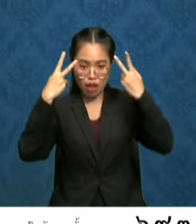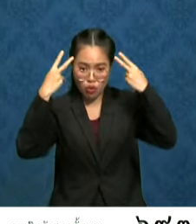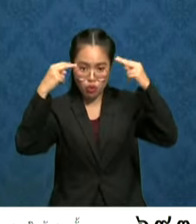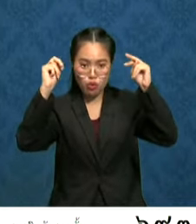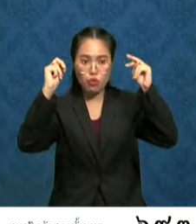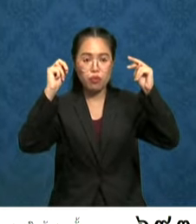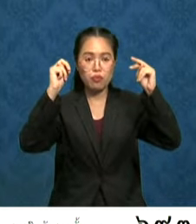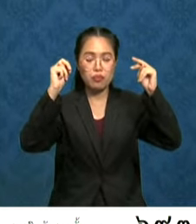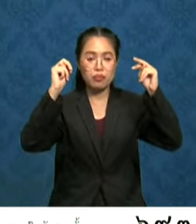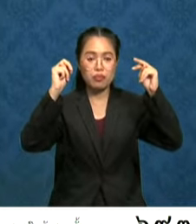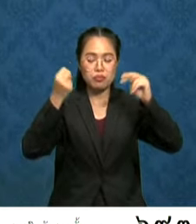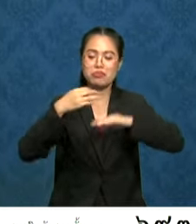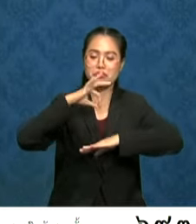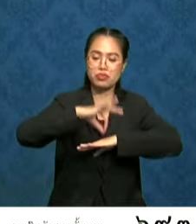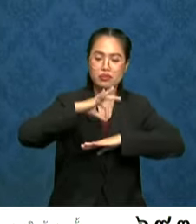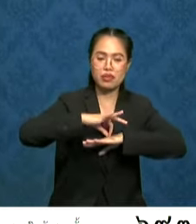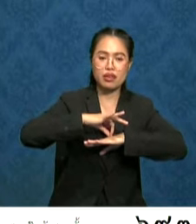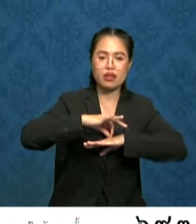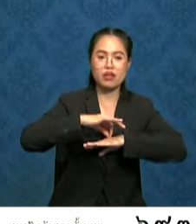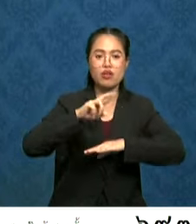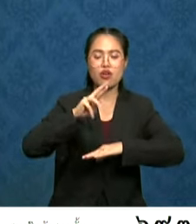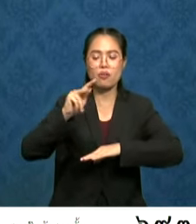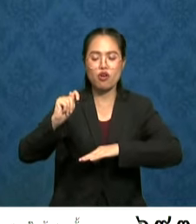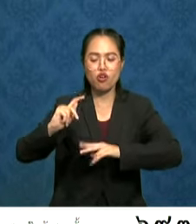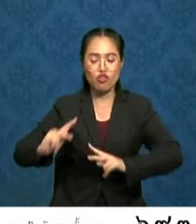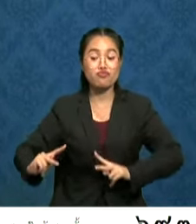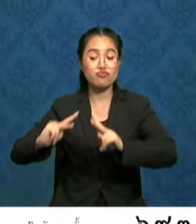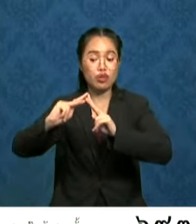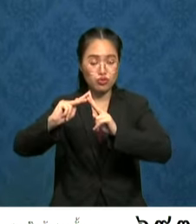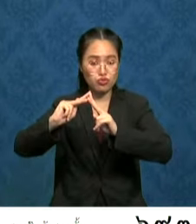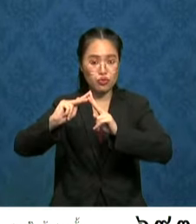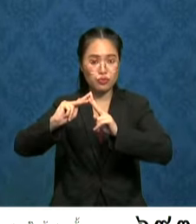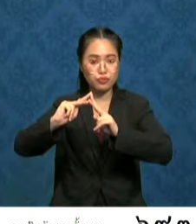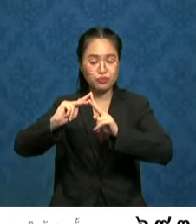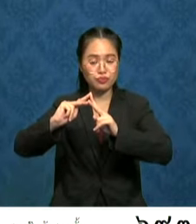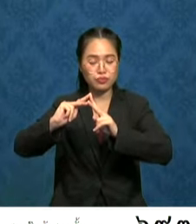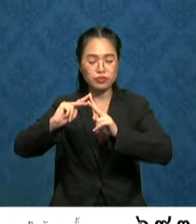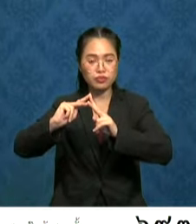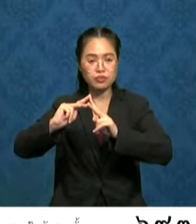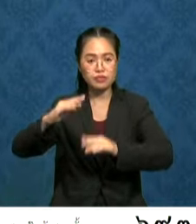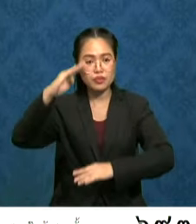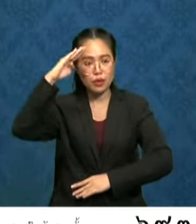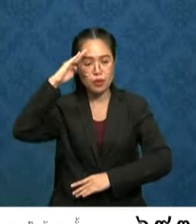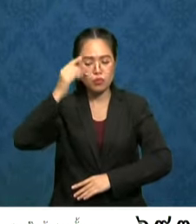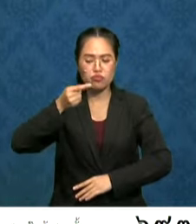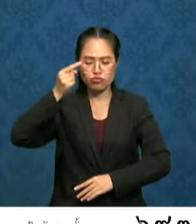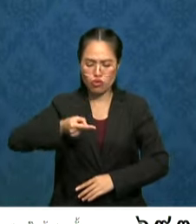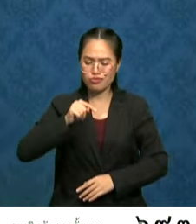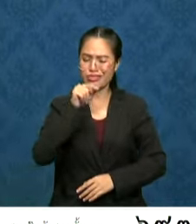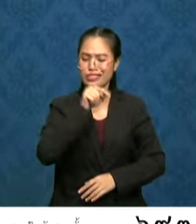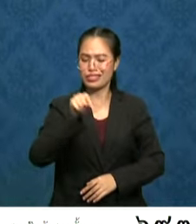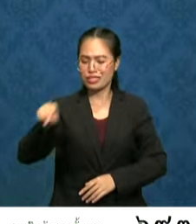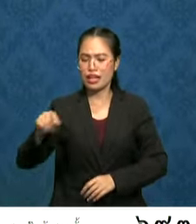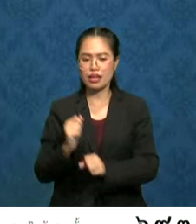ทั้งรัฐมนมีทั้งตำแหน่งรัฐมนตรีว่าการกระทรวงกลาโหมมันคุณจะสั่งได้ค่ะไม่ใช่ต้องควรมาเจรจาแลนี่